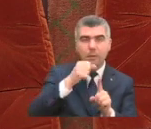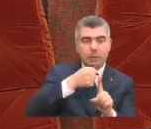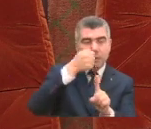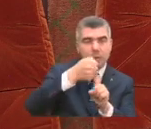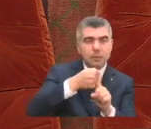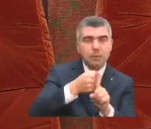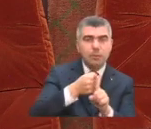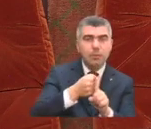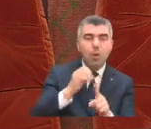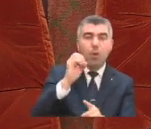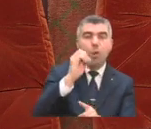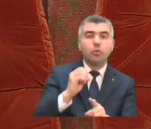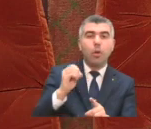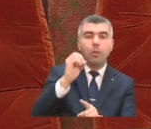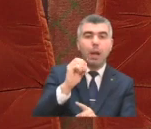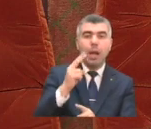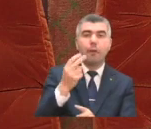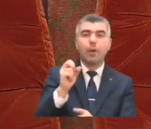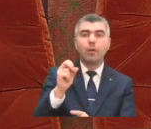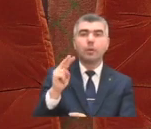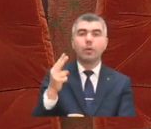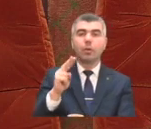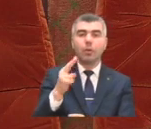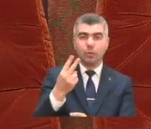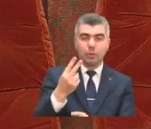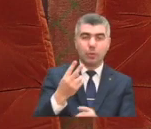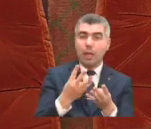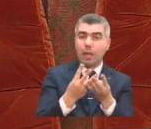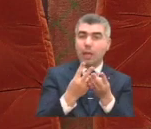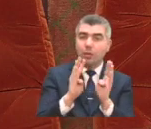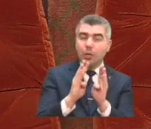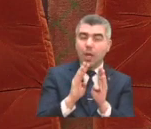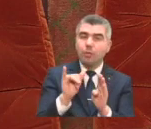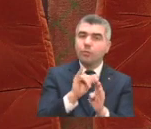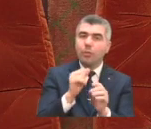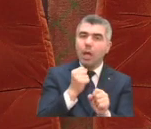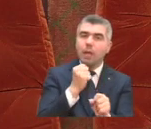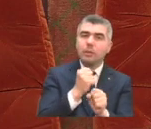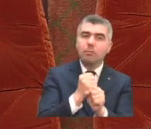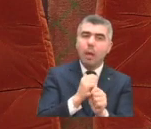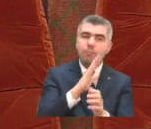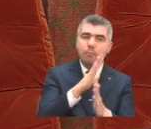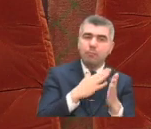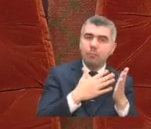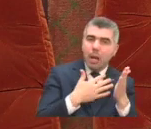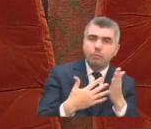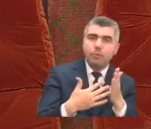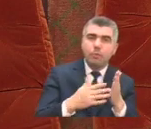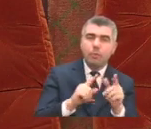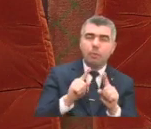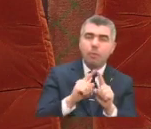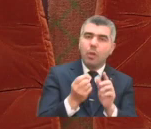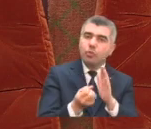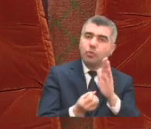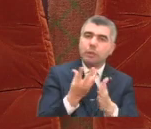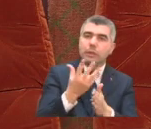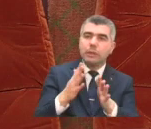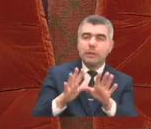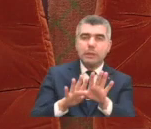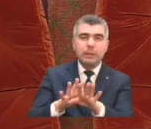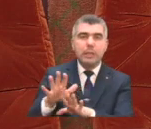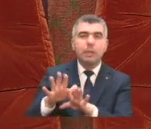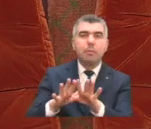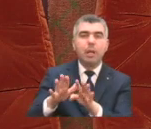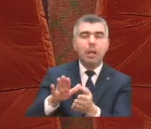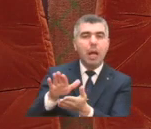اكتوبر 2022. وكتعمل هذه اللجنه على تخطيط البنيه التحتيه اللازمه من اجل تنزيل النظام الجديد لتدبير